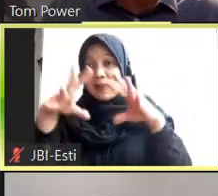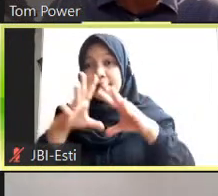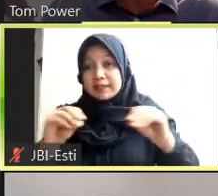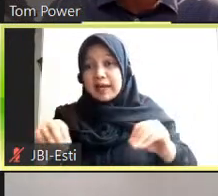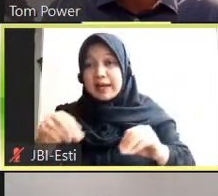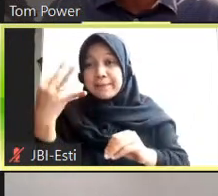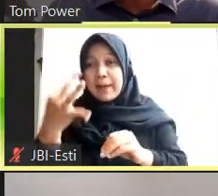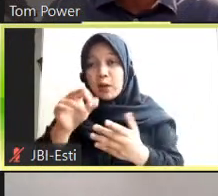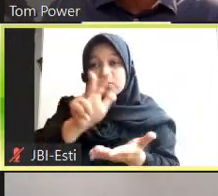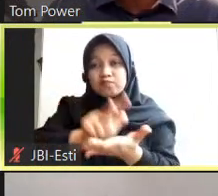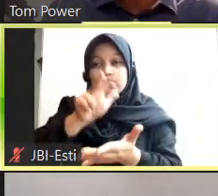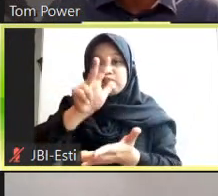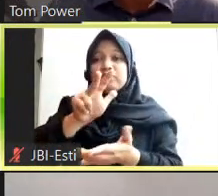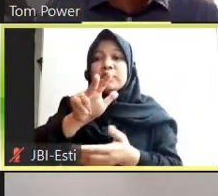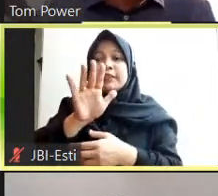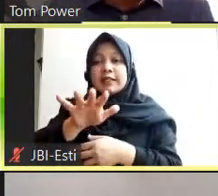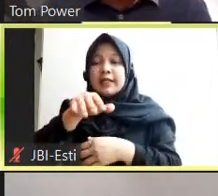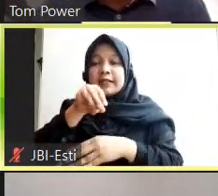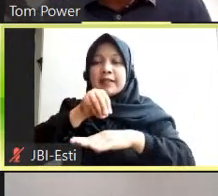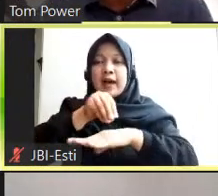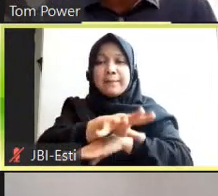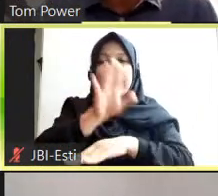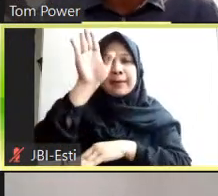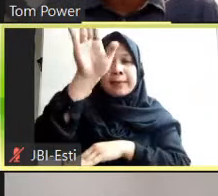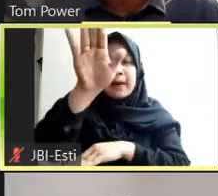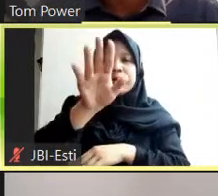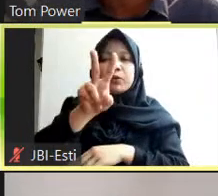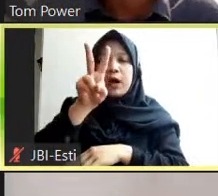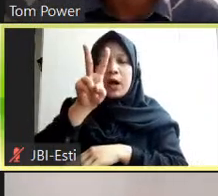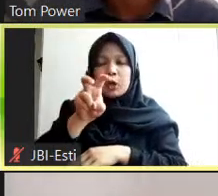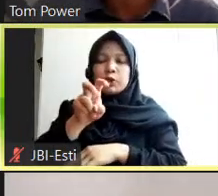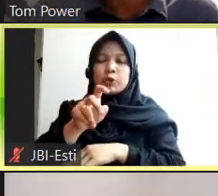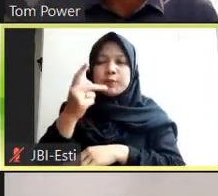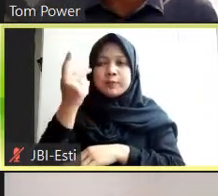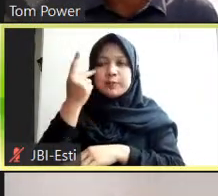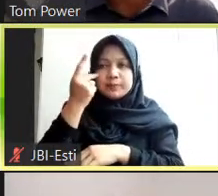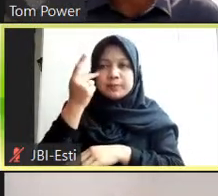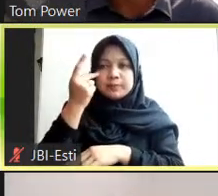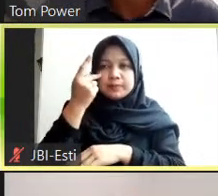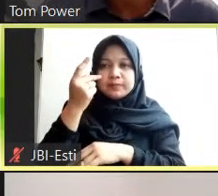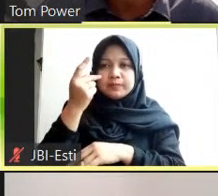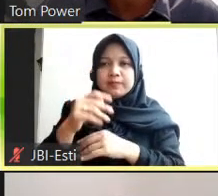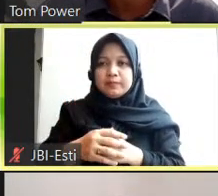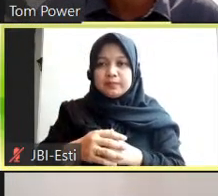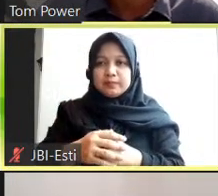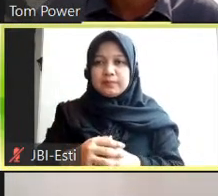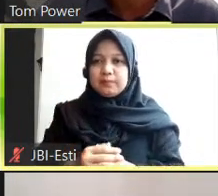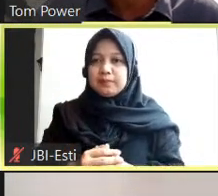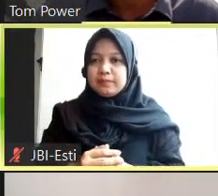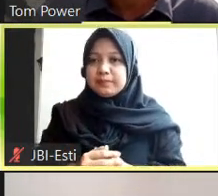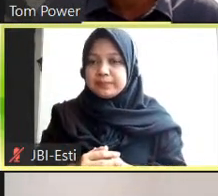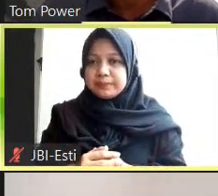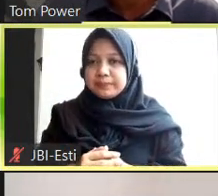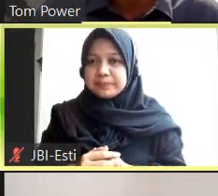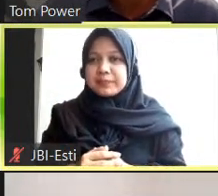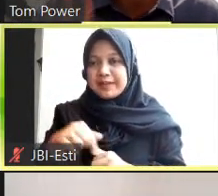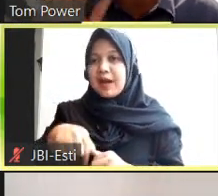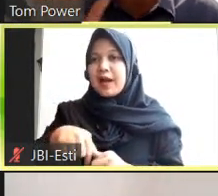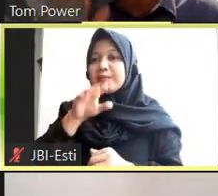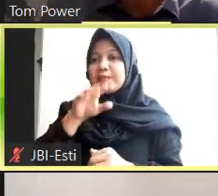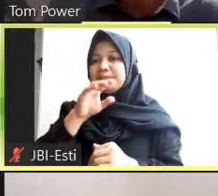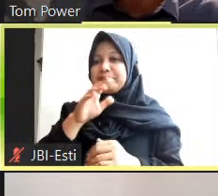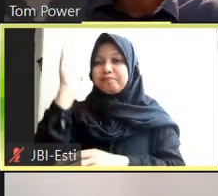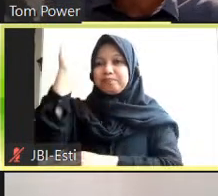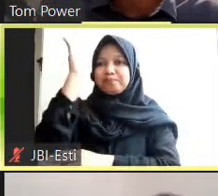Nah, kemudian media yang bebas dan berkualitas, mengingat waktu saya akan lebih cepat ya. Kalau kita